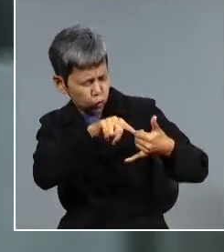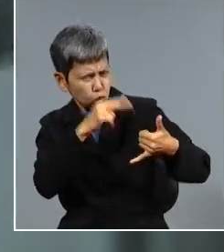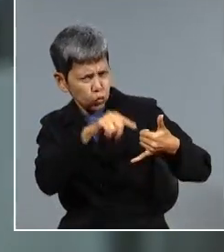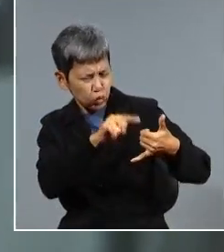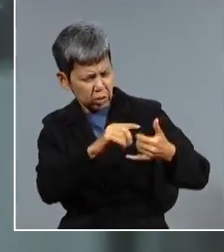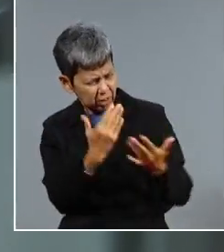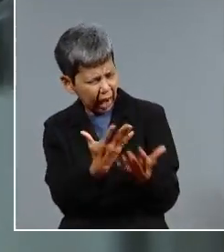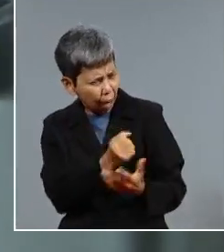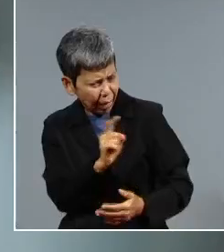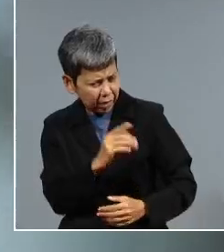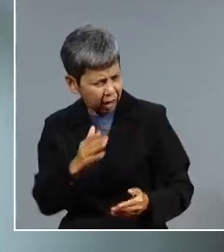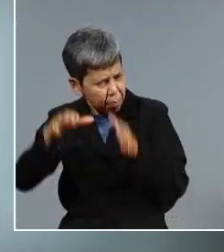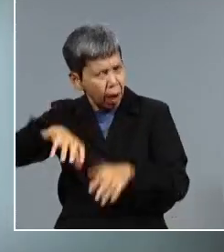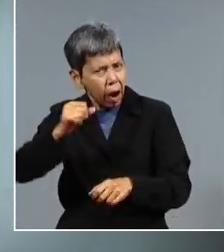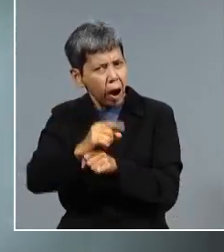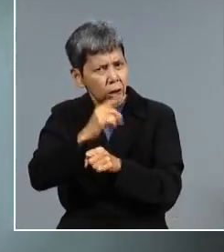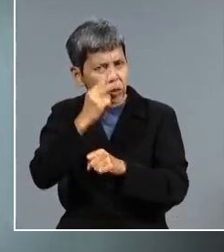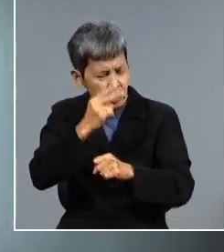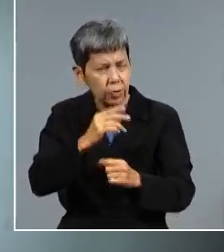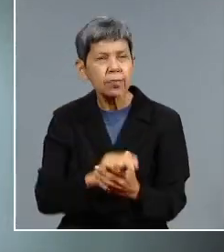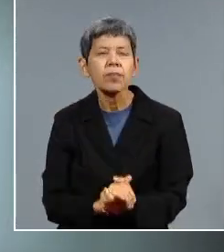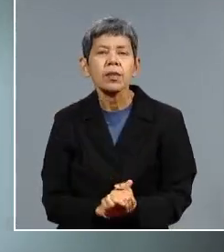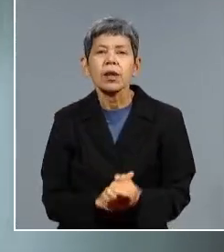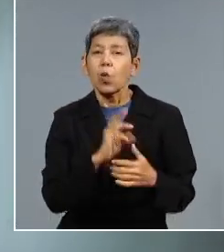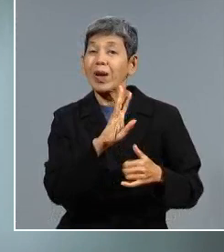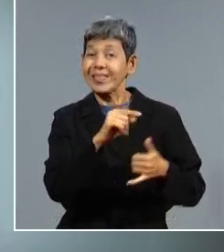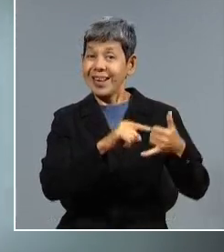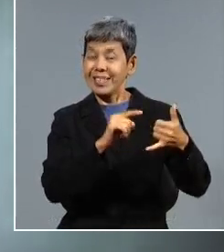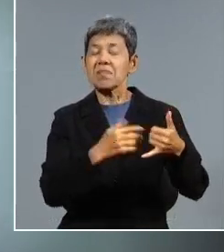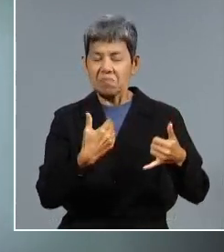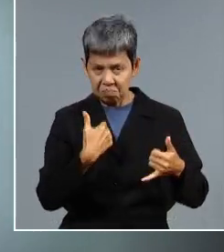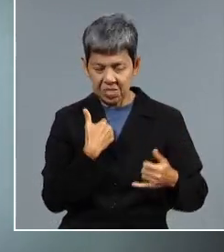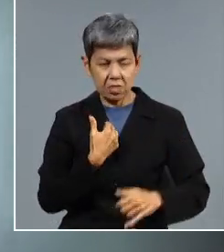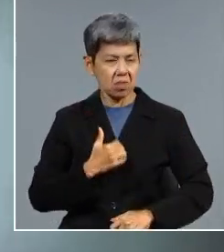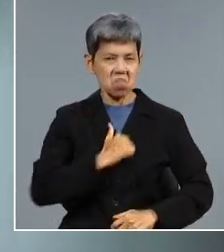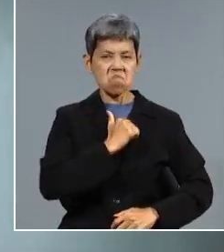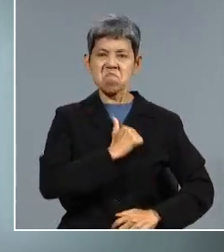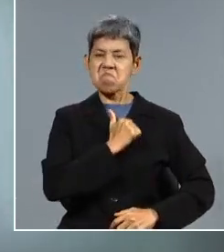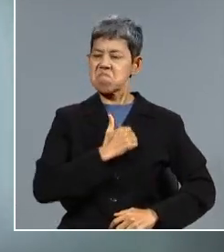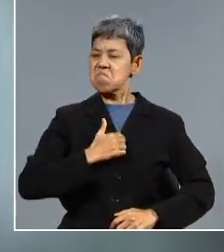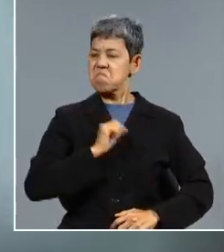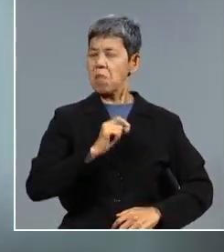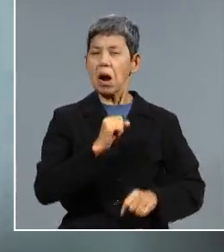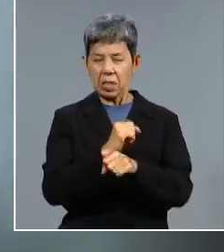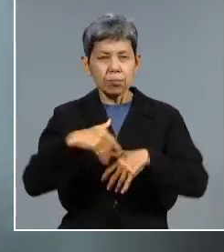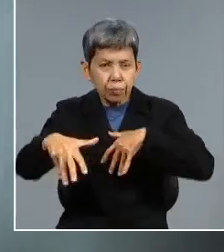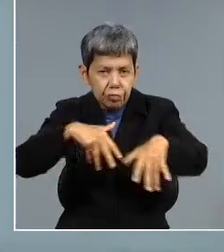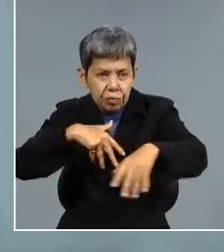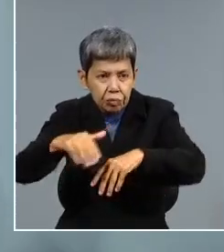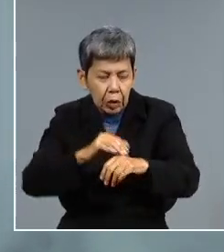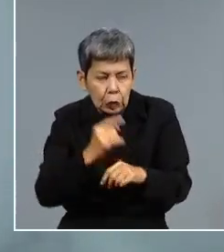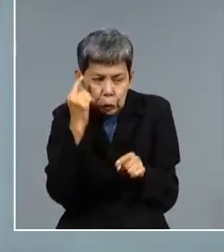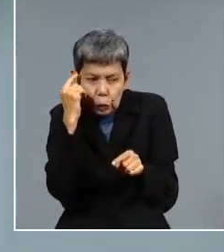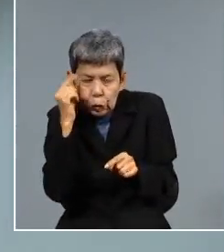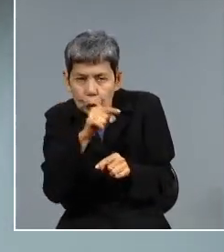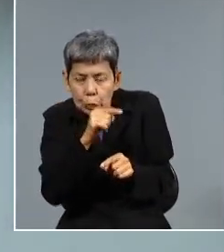สอบที่มาของทรัพย์สินหน่อยได้ไหมนอกจากนี้นะครับในวันชาติถือว่าเป็นคนที่มีอิทธิพลในพื้นที่ด้วยชาวบ้านทุกคนในต่าง